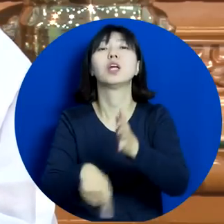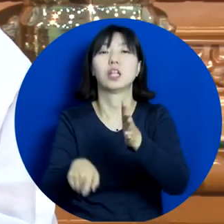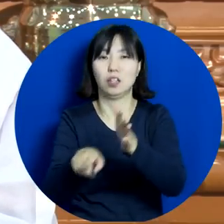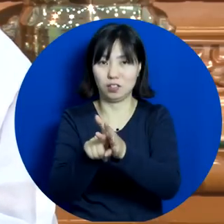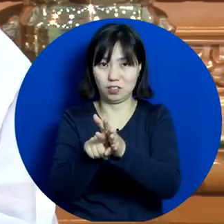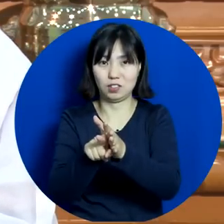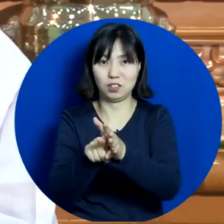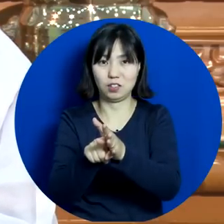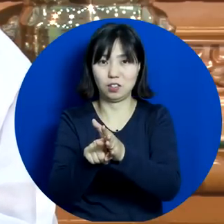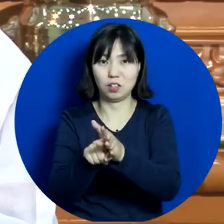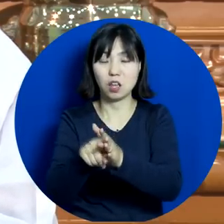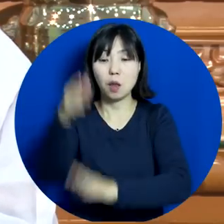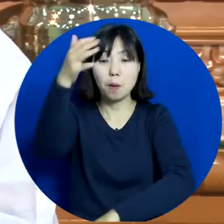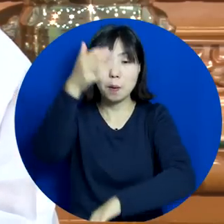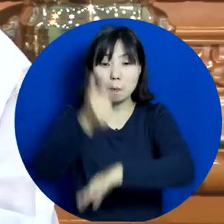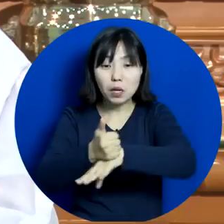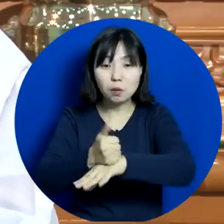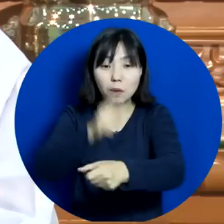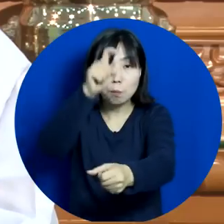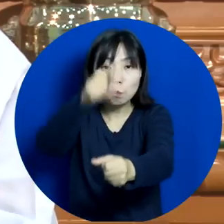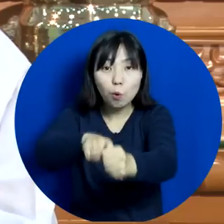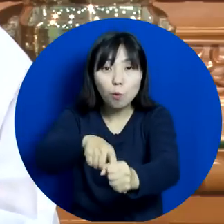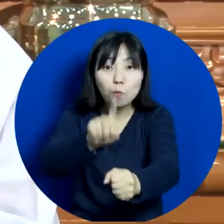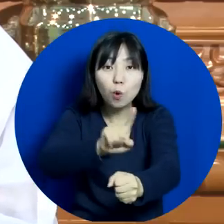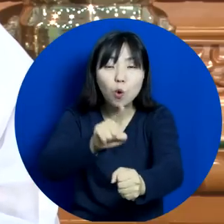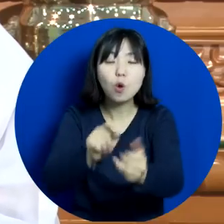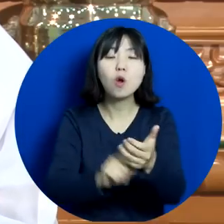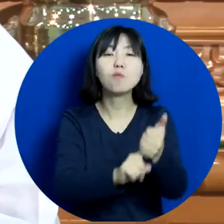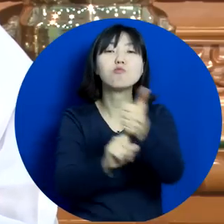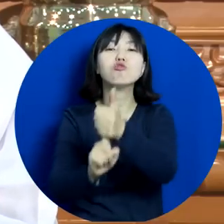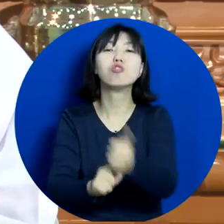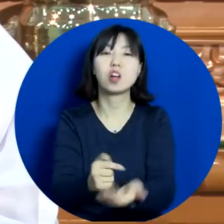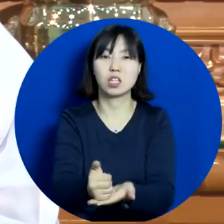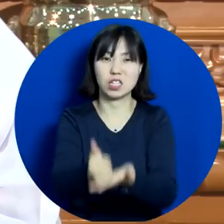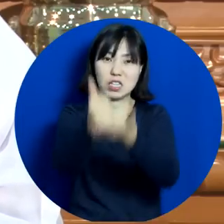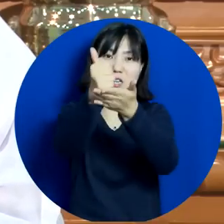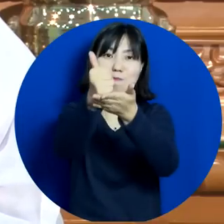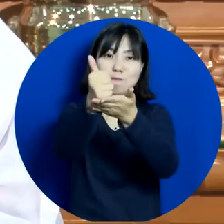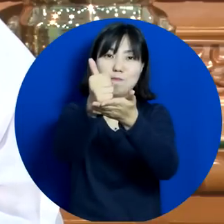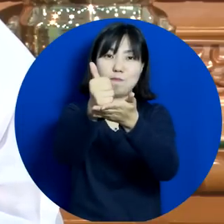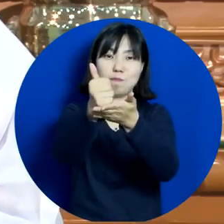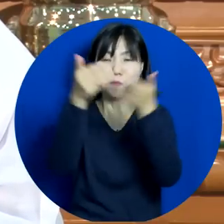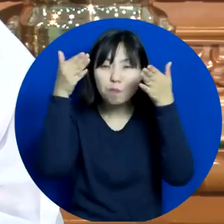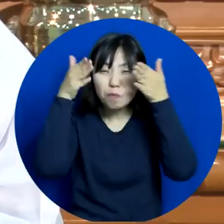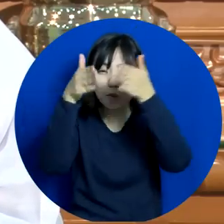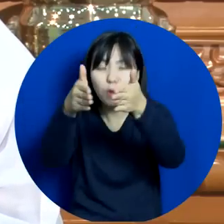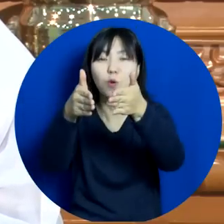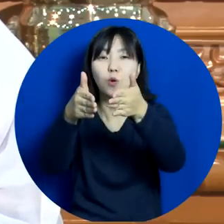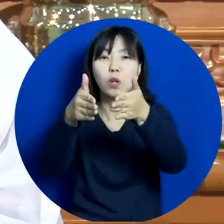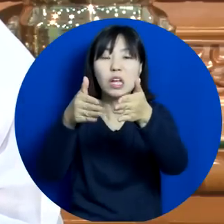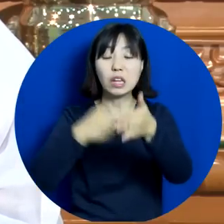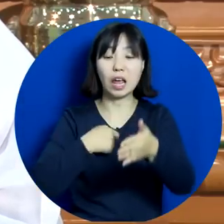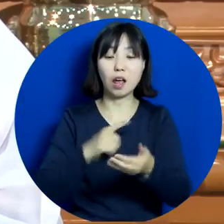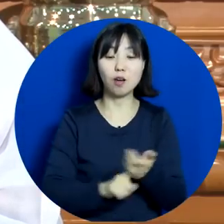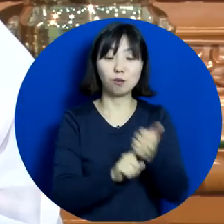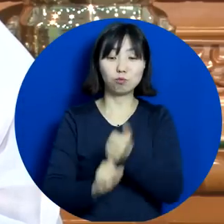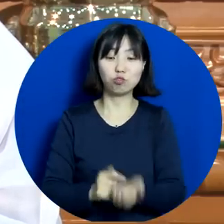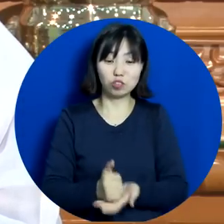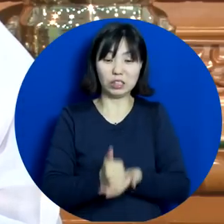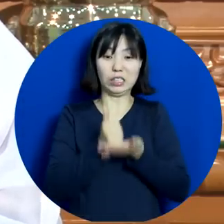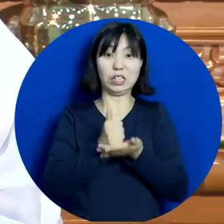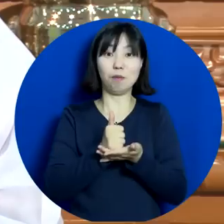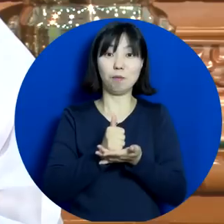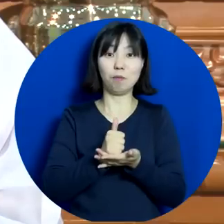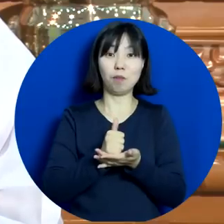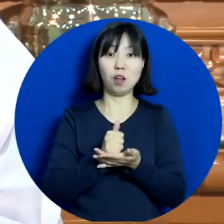부처님 쪽으로 가야 된다. 내가 부처는 아니지만은 아직은 이렇게 가면 나도